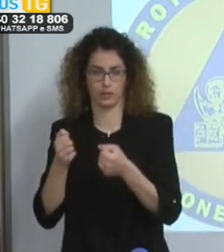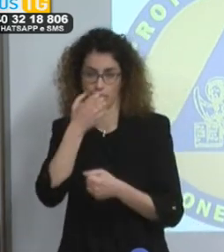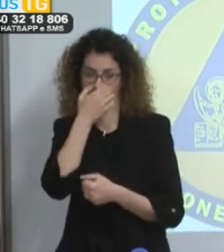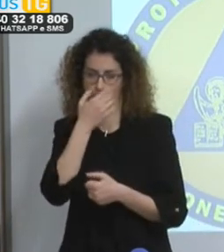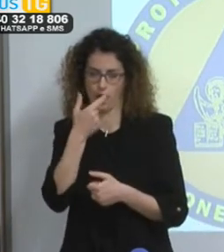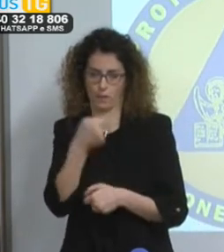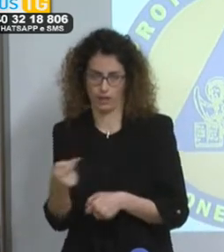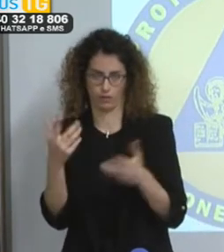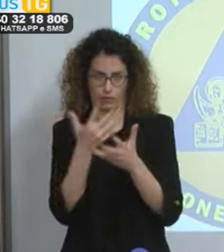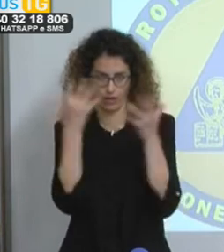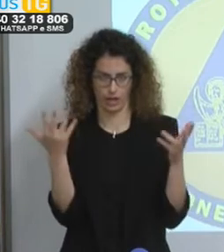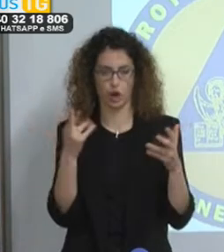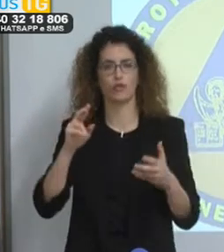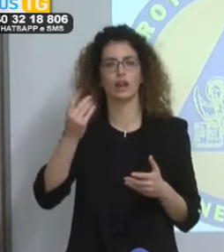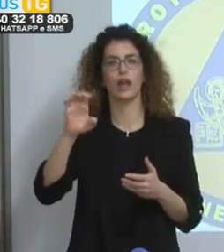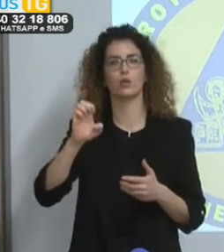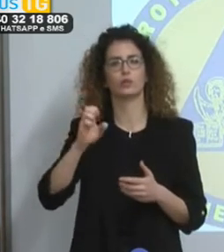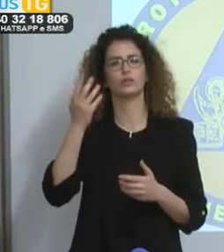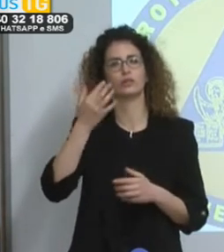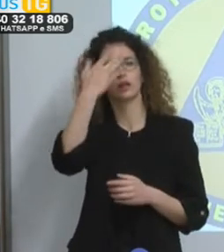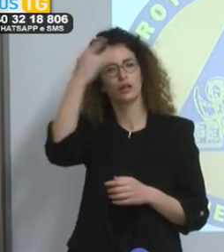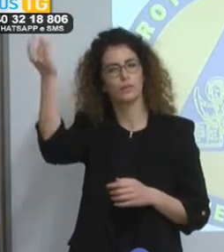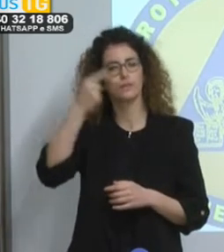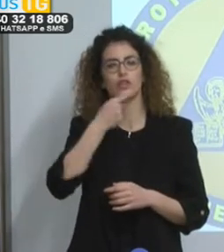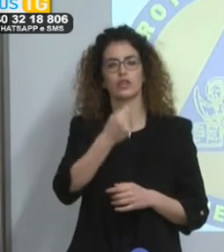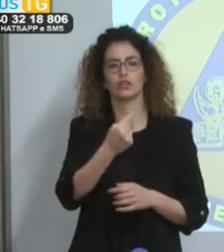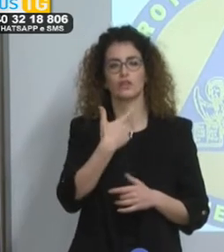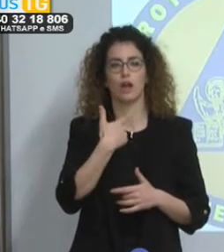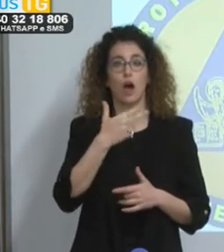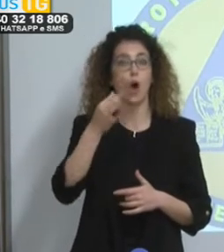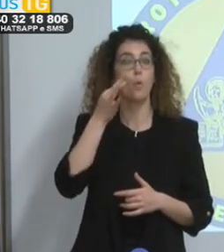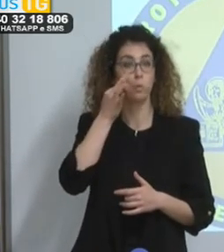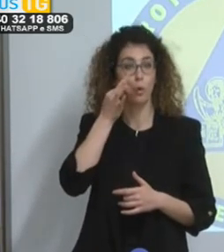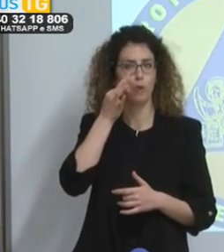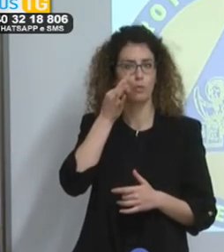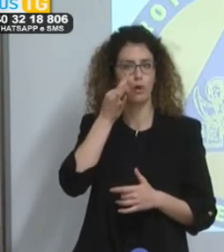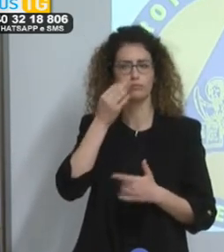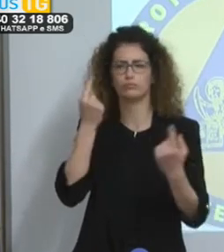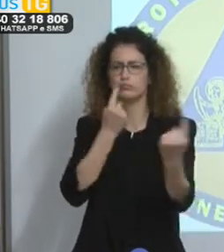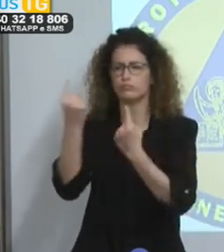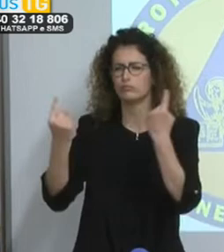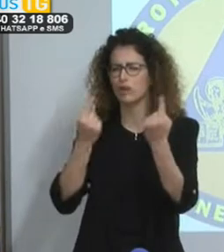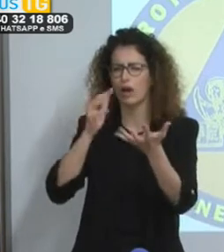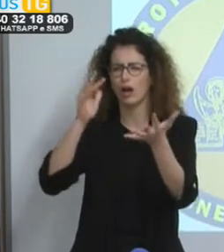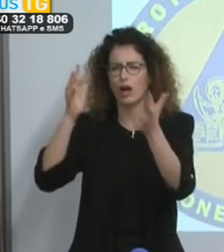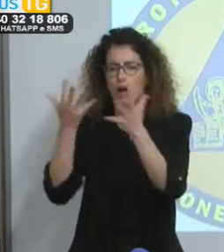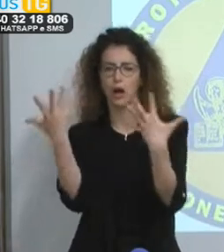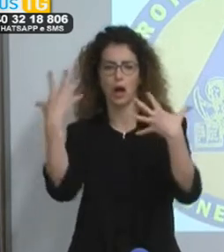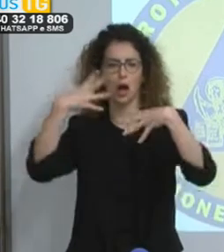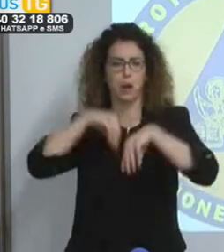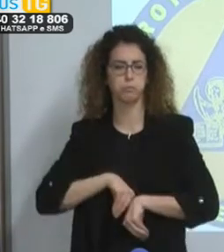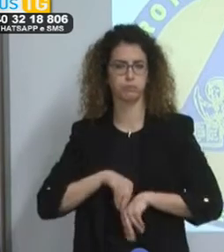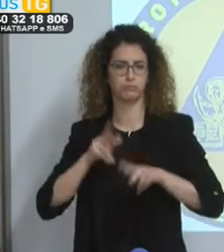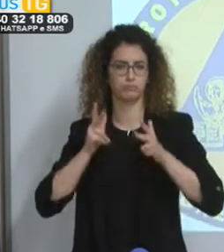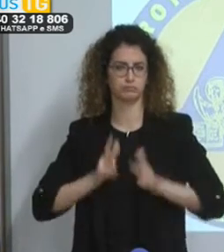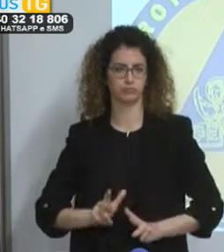che l'uomo è l'essere animale che più si adatta ai cambiamenti, e noi ormai ci abituiamo a tutto, no? C'è la mascherina, a